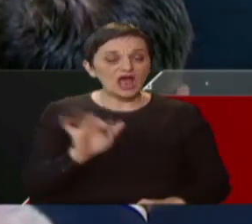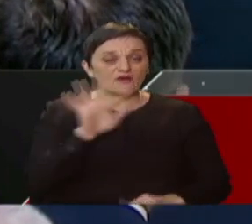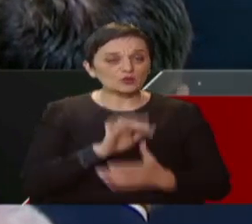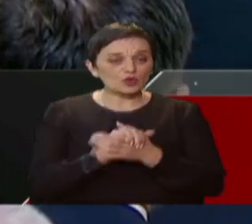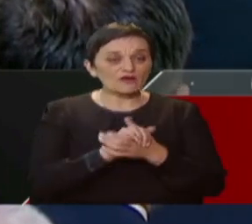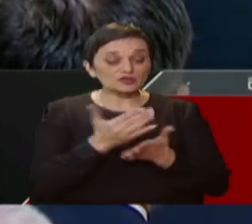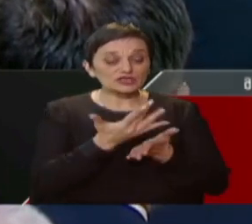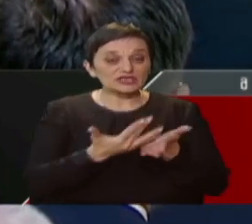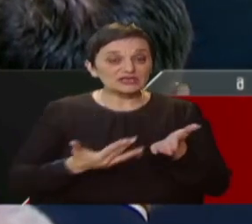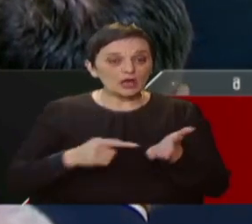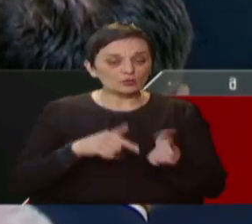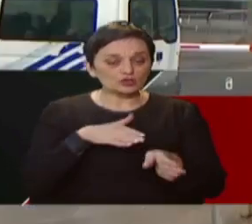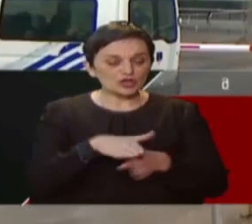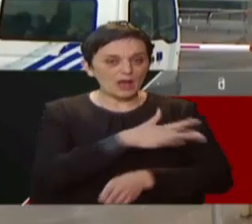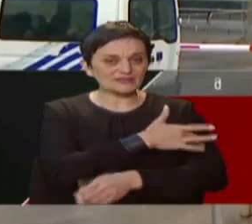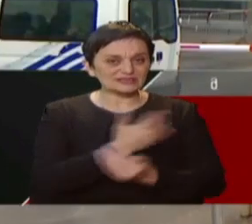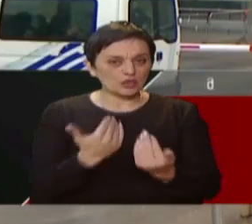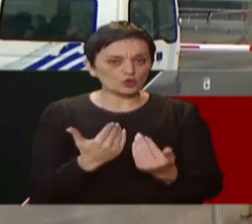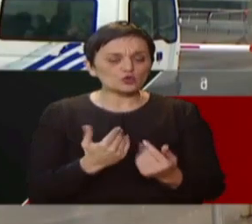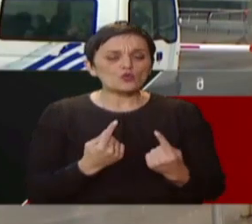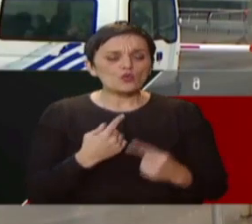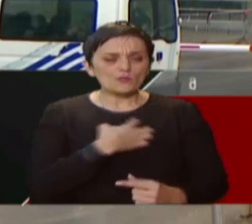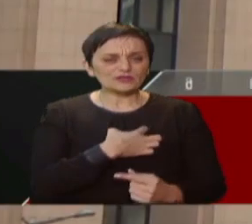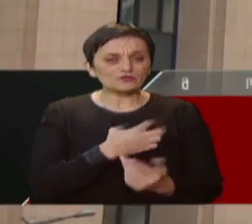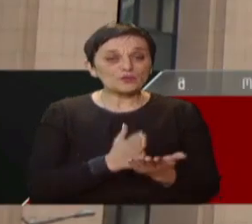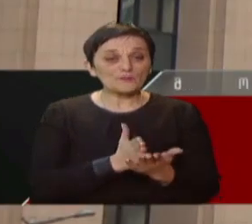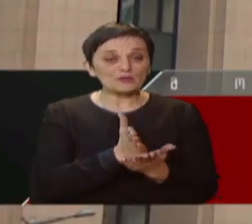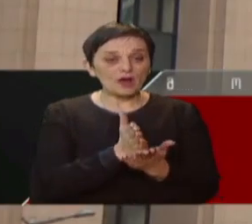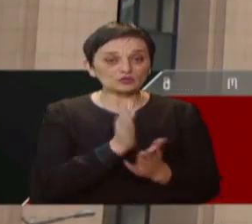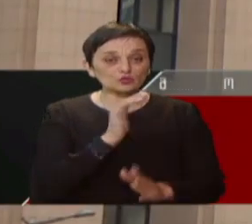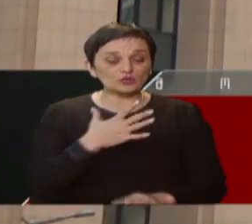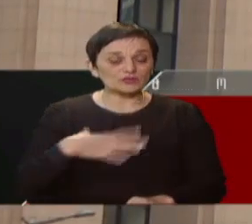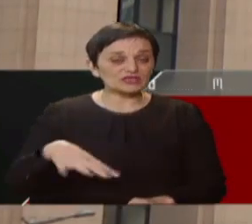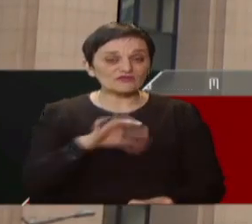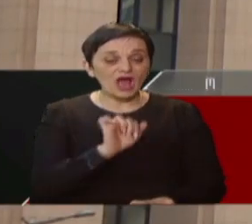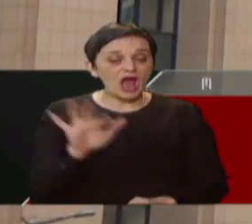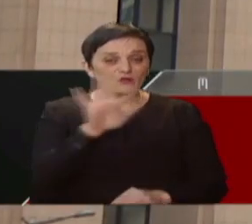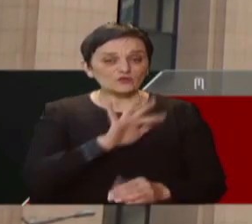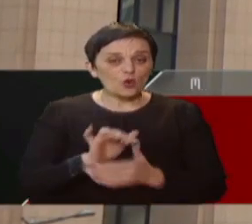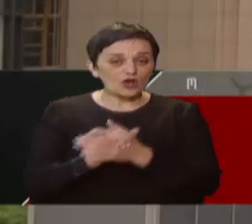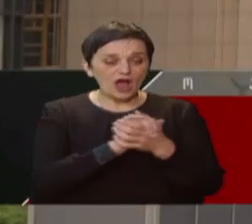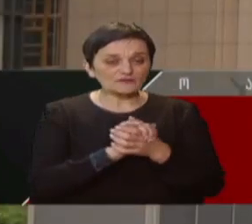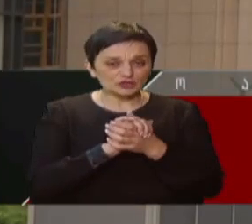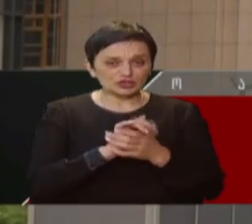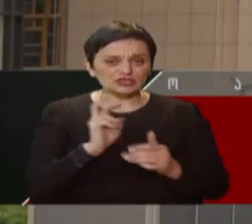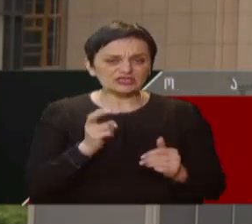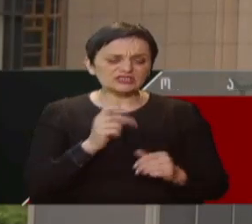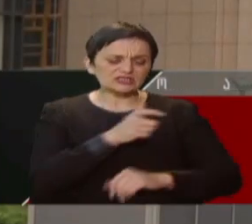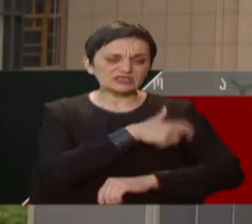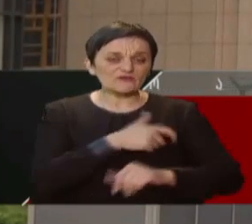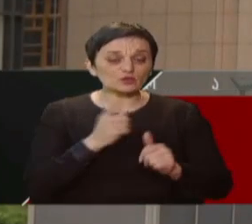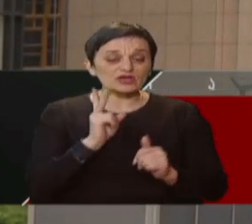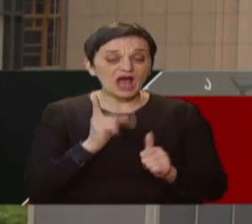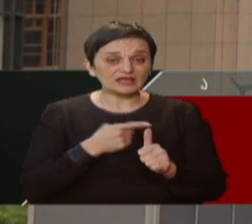eurocavșiris recomandație bișe suleba, sem sahureba. Umnișoane simi martuleba, romelic cuernistuis, eurocavșiris, eurobis candidatis statusis miniceba